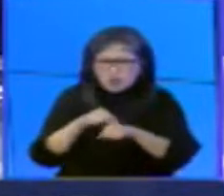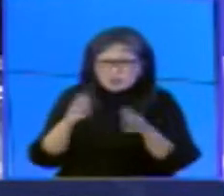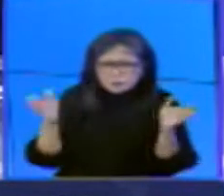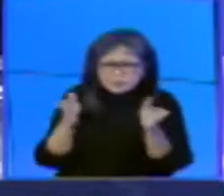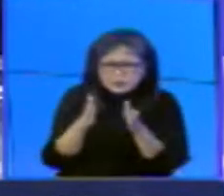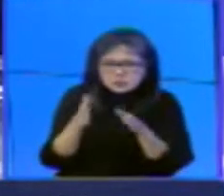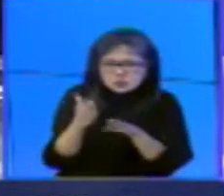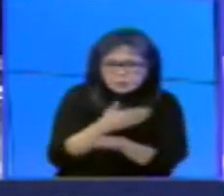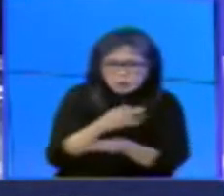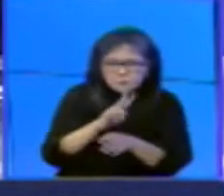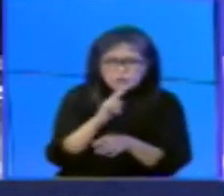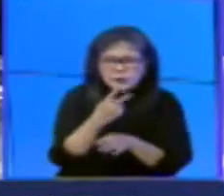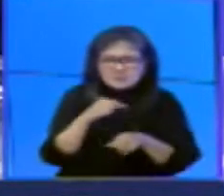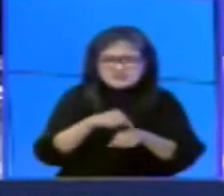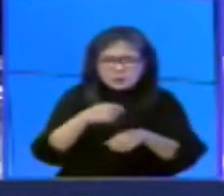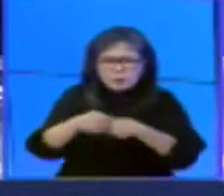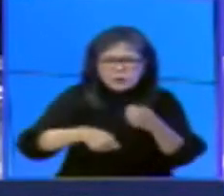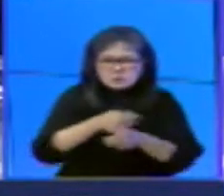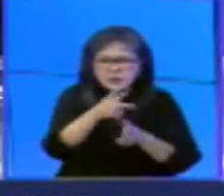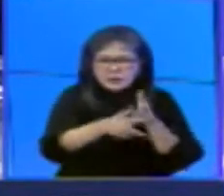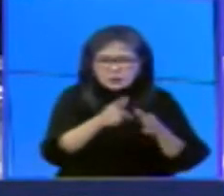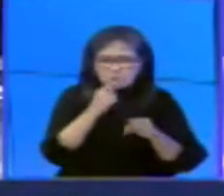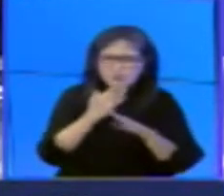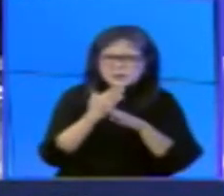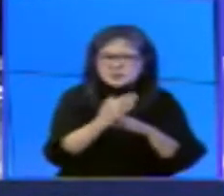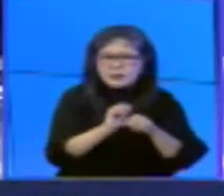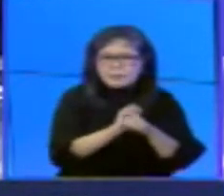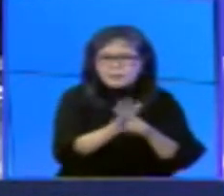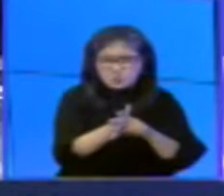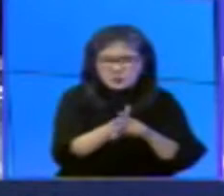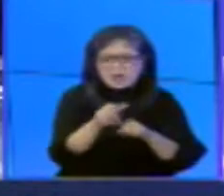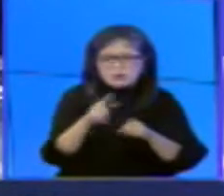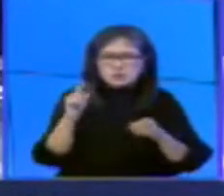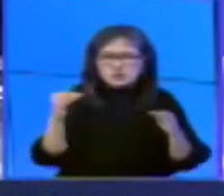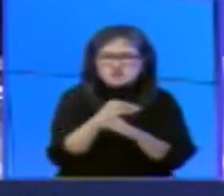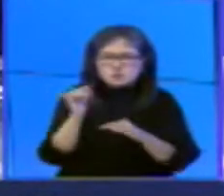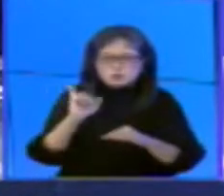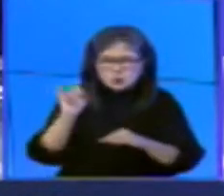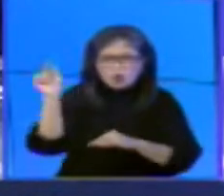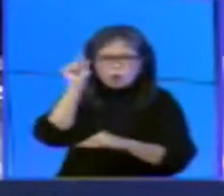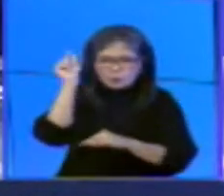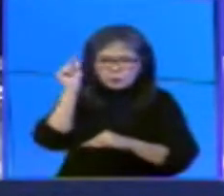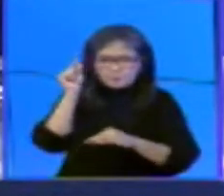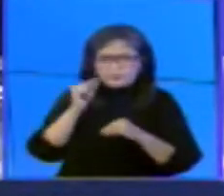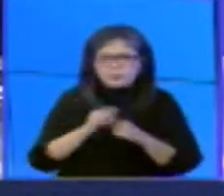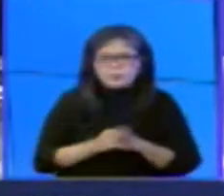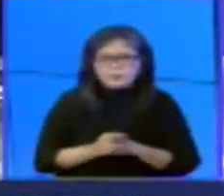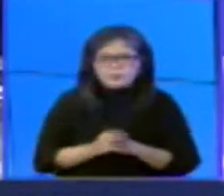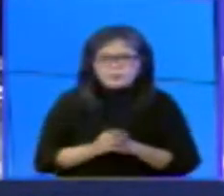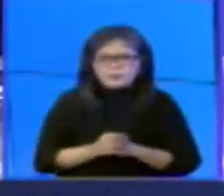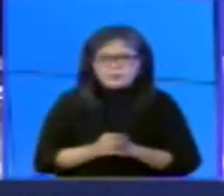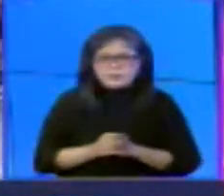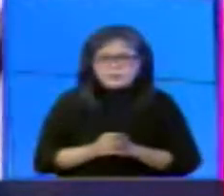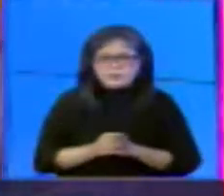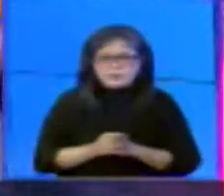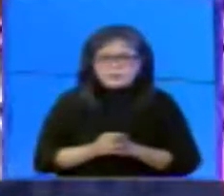sebelumnya. Perubahan jam operasional KRL dilakukan untuk mencegah penyebaran virus corona pada transportasi publik.